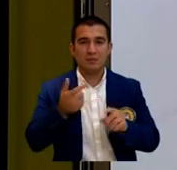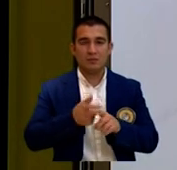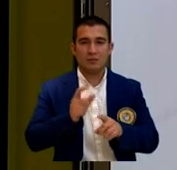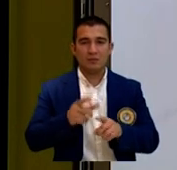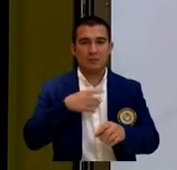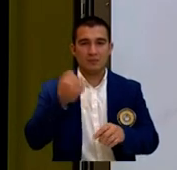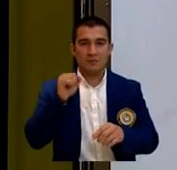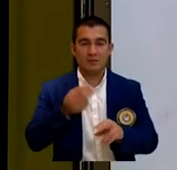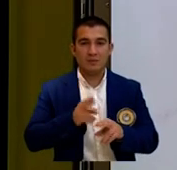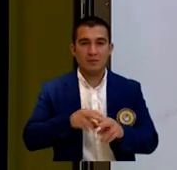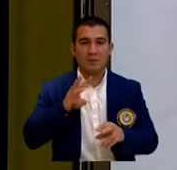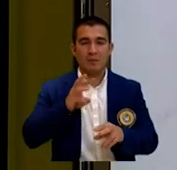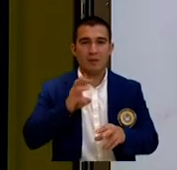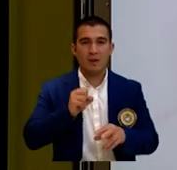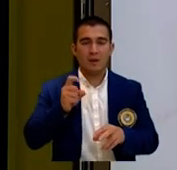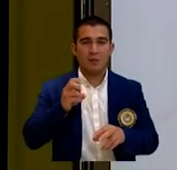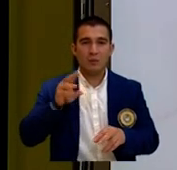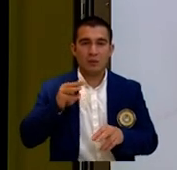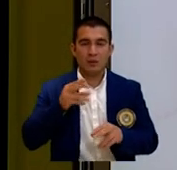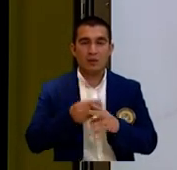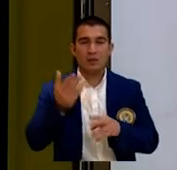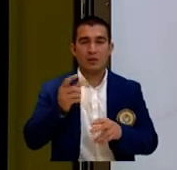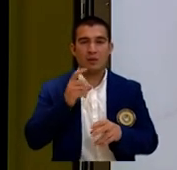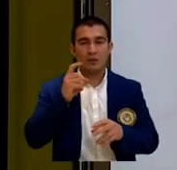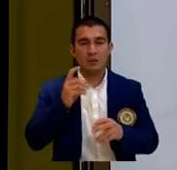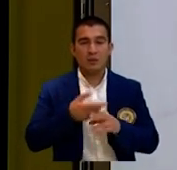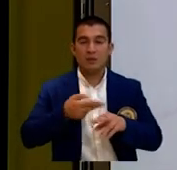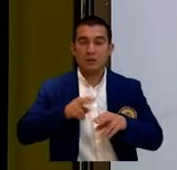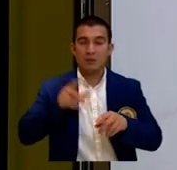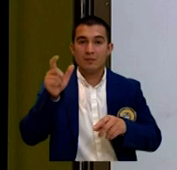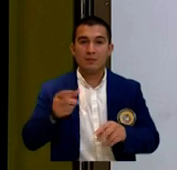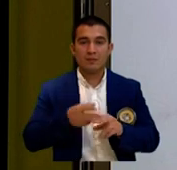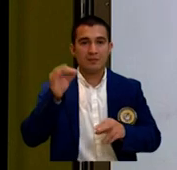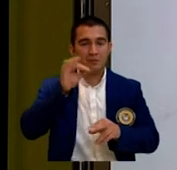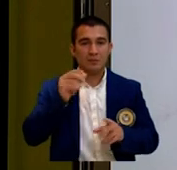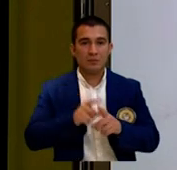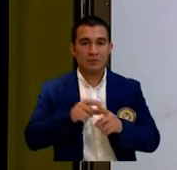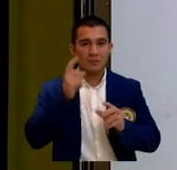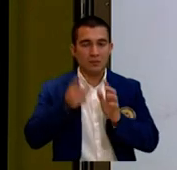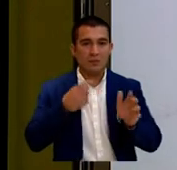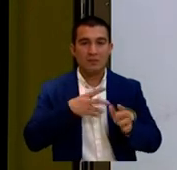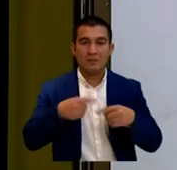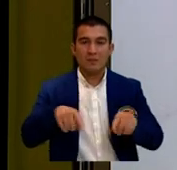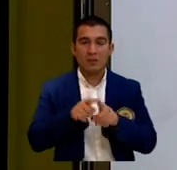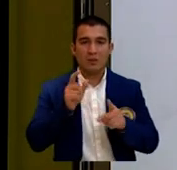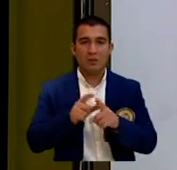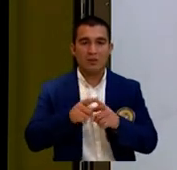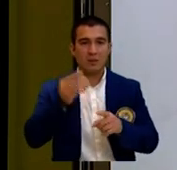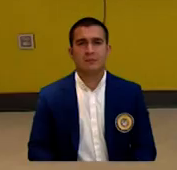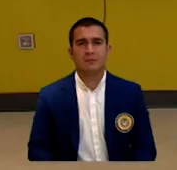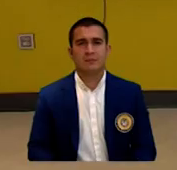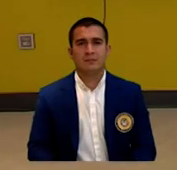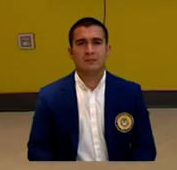qozongan Mahmud Xo'ja Behbudiy aholiga tarix fanini targ'ib qilarkan shunday so'zlarni ta'kidlab